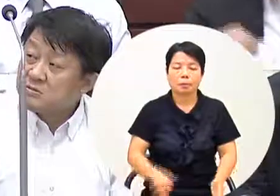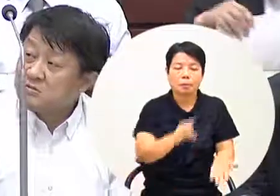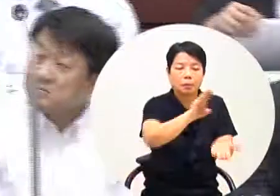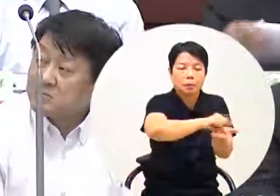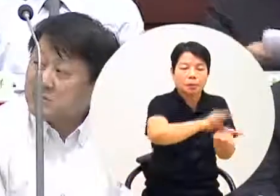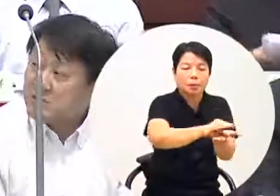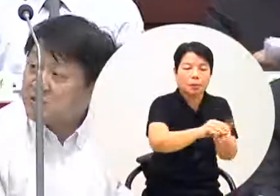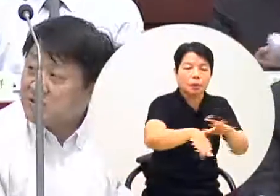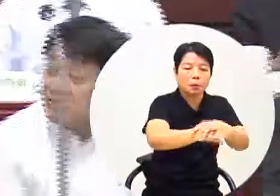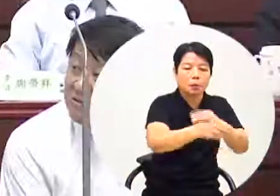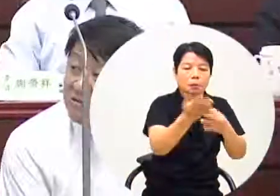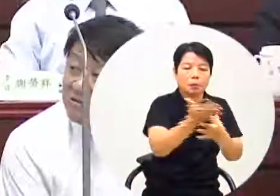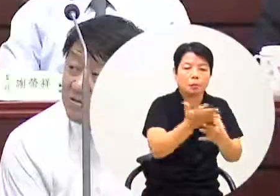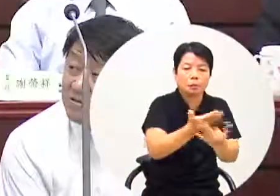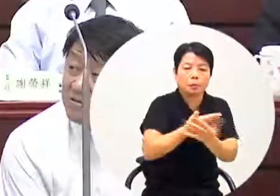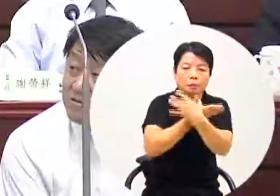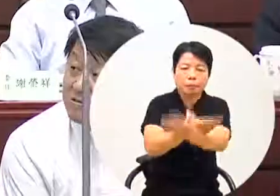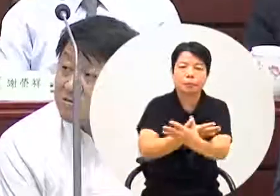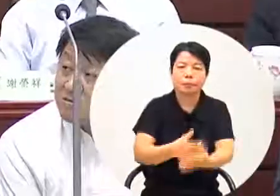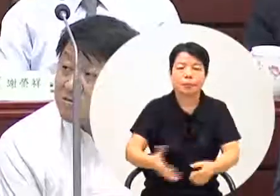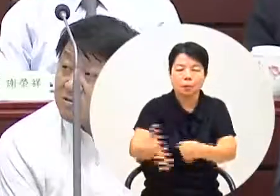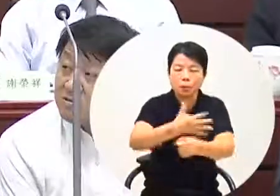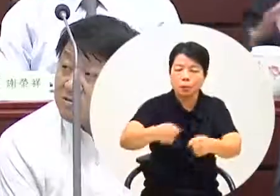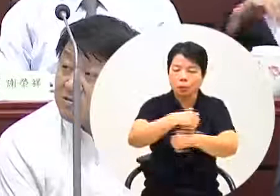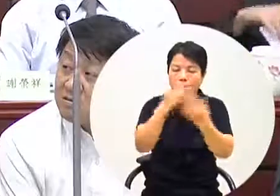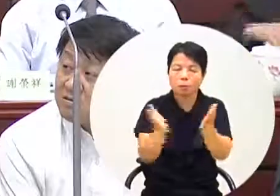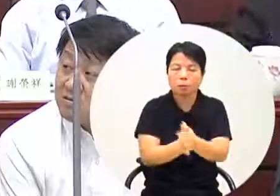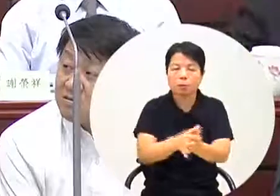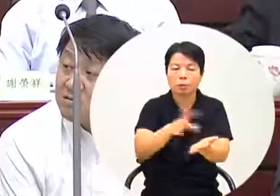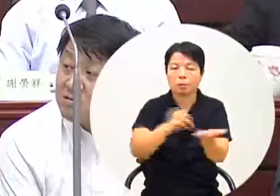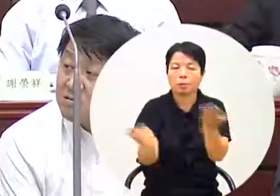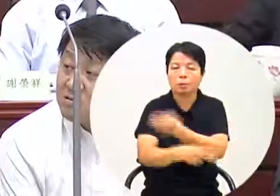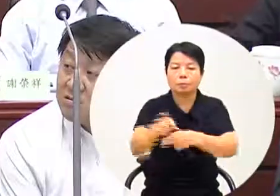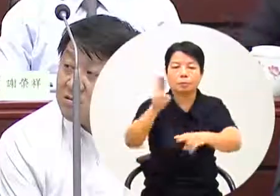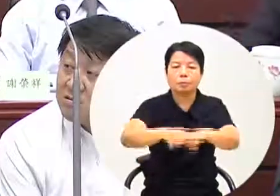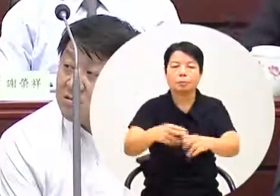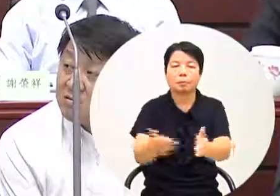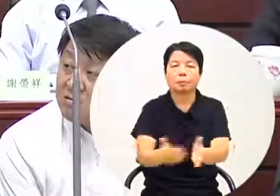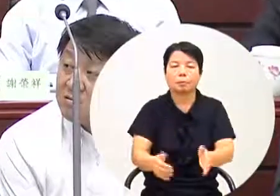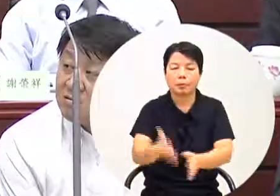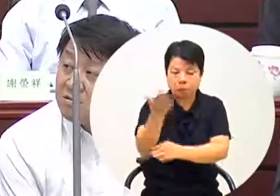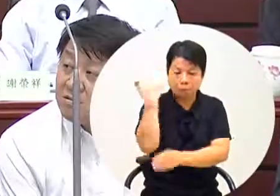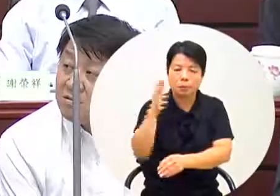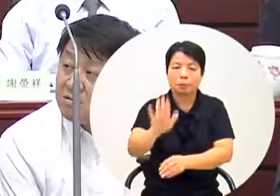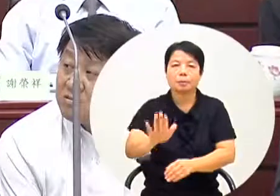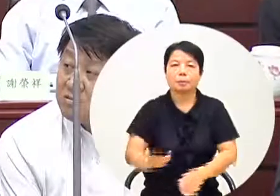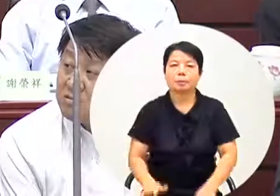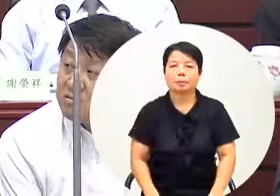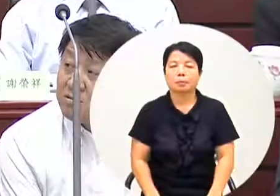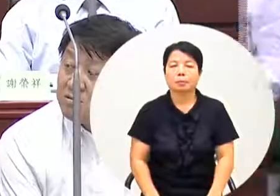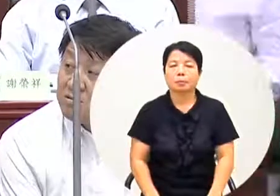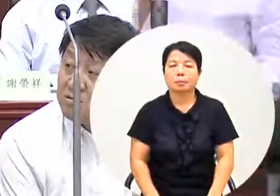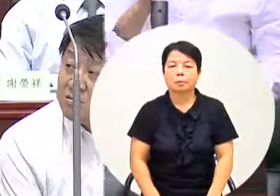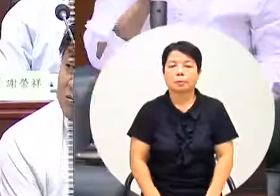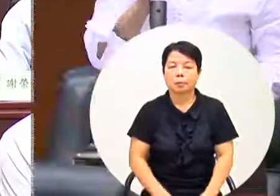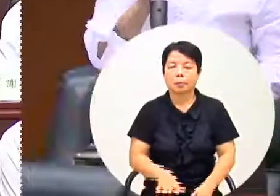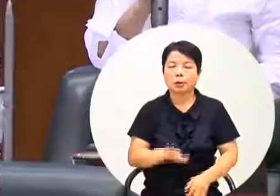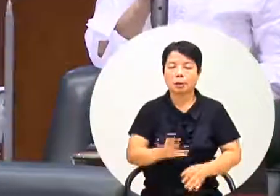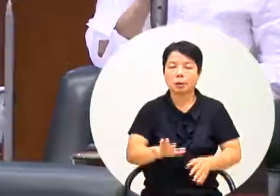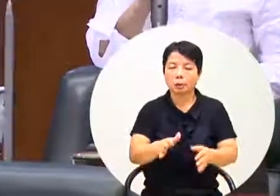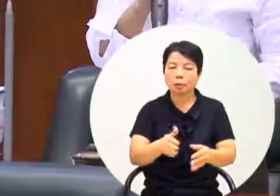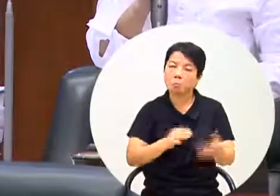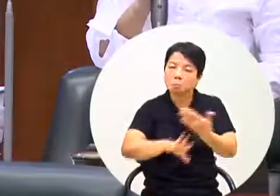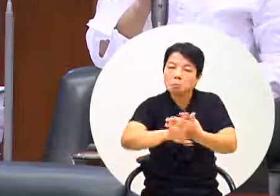奖励的部分，这个在全国都已经完全被取消掉。 被取消了嘛？哈，之前是有，后来是没有了。那现在有任何的奖励